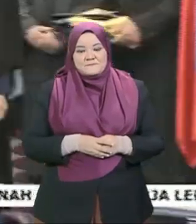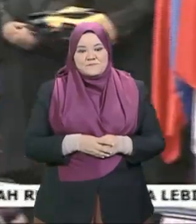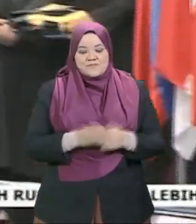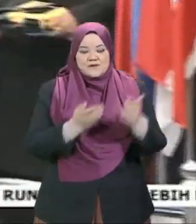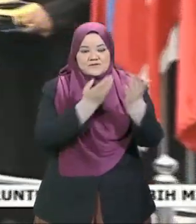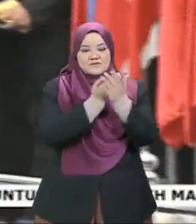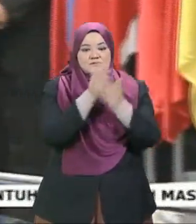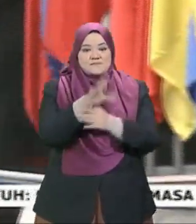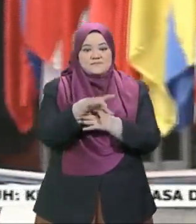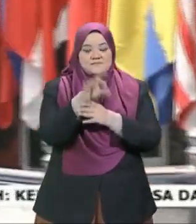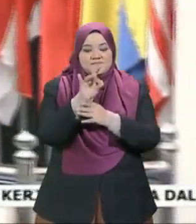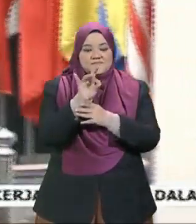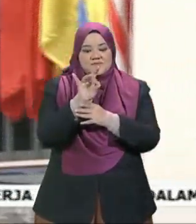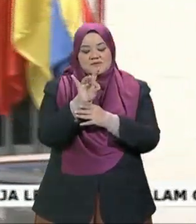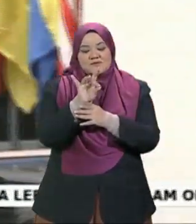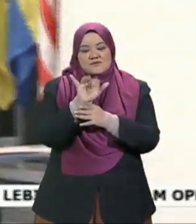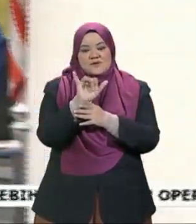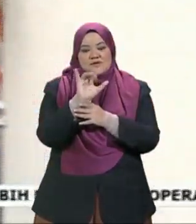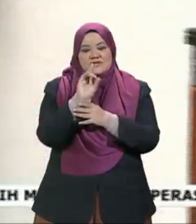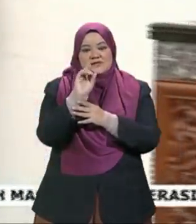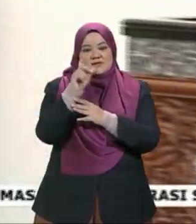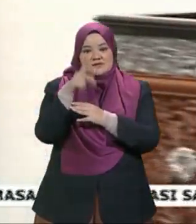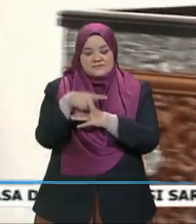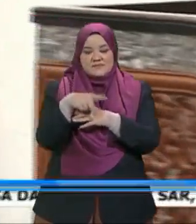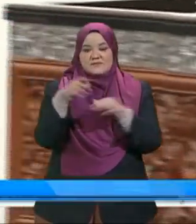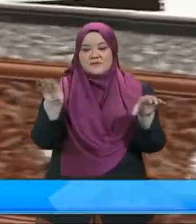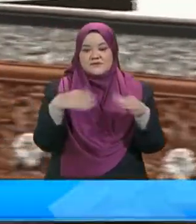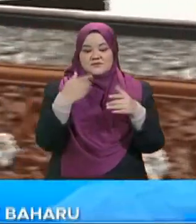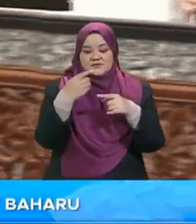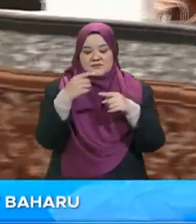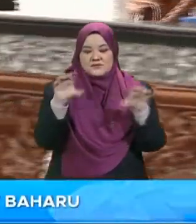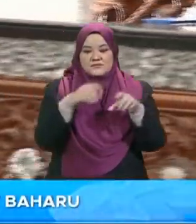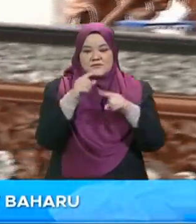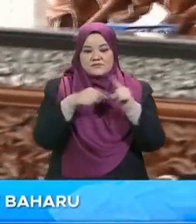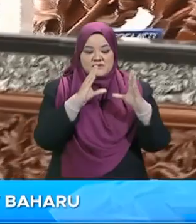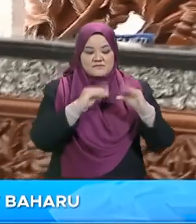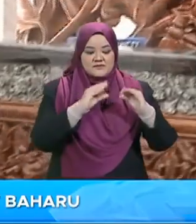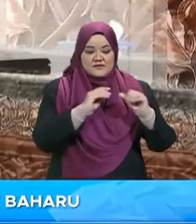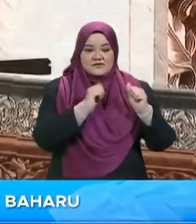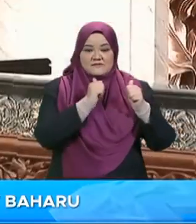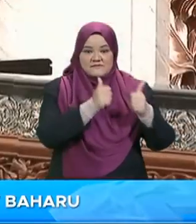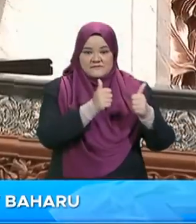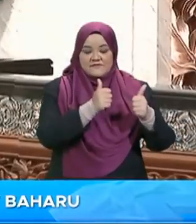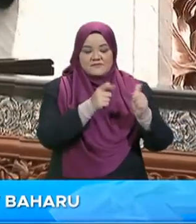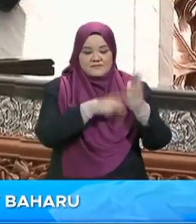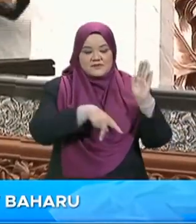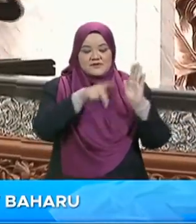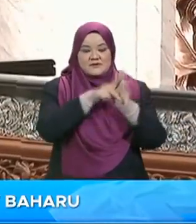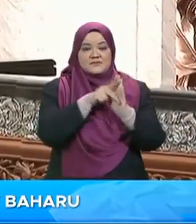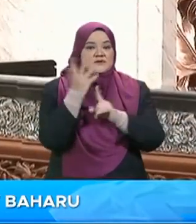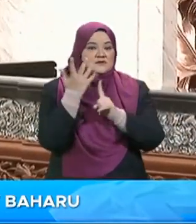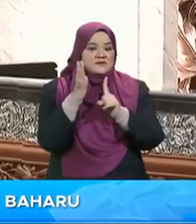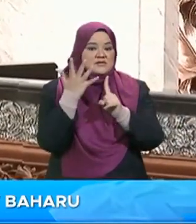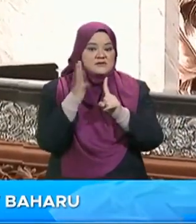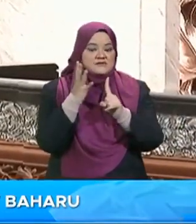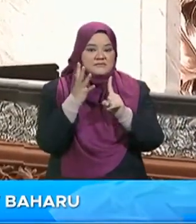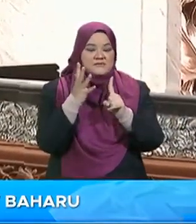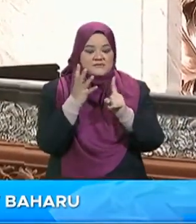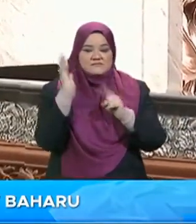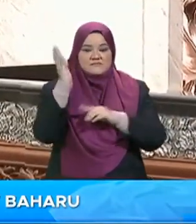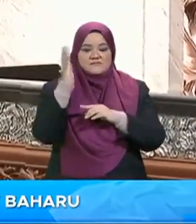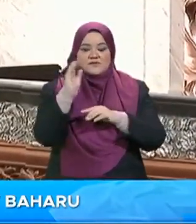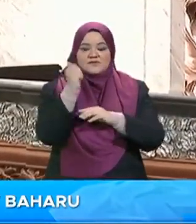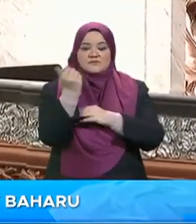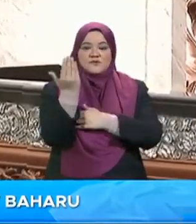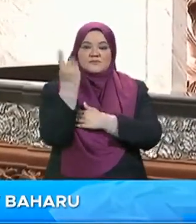usul pelantikan yang dipertue Dewa rakyat baru dibuat sebaik saja mensyarat pertama pangkal pertama palima di ke-15 bersidang